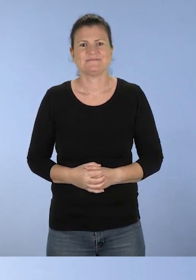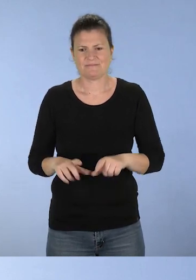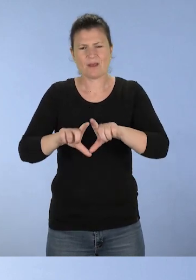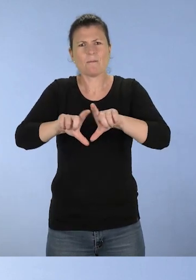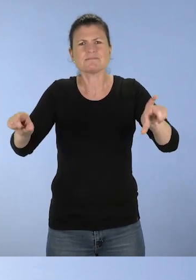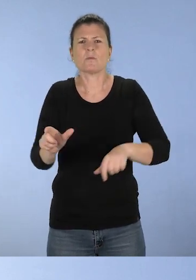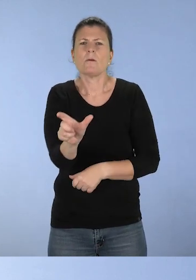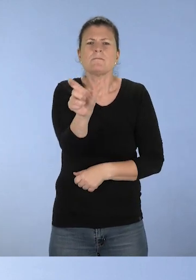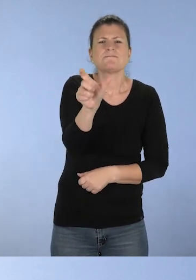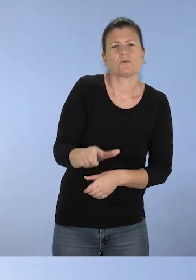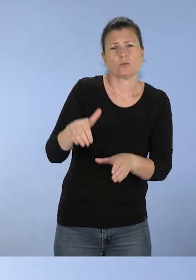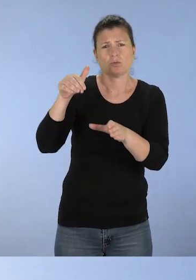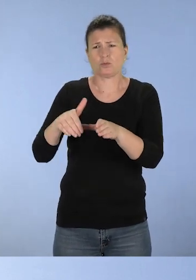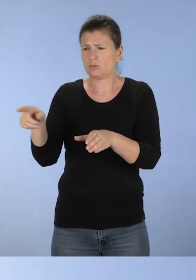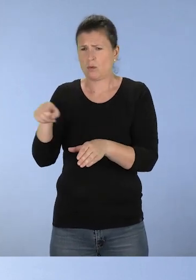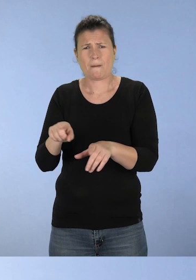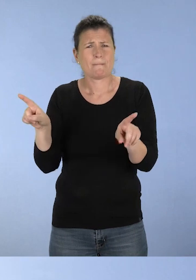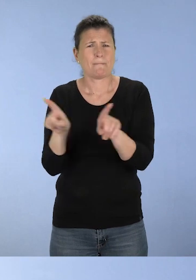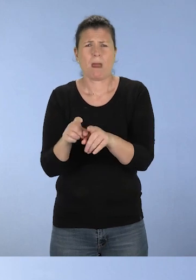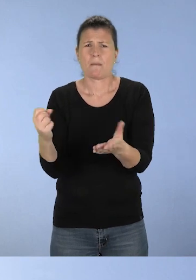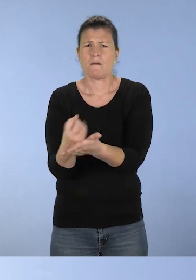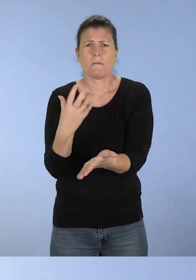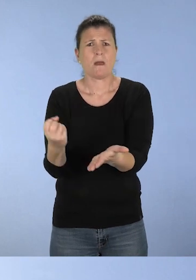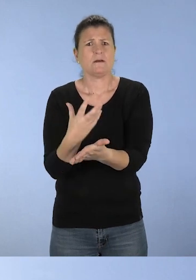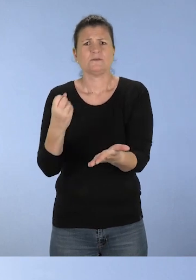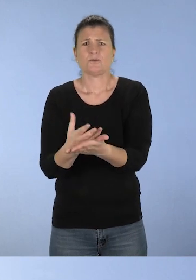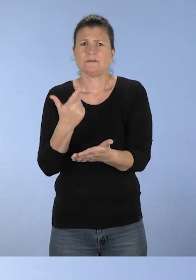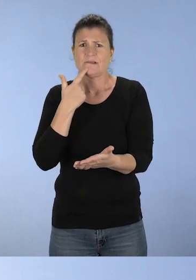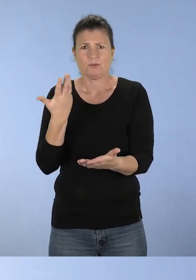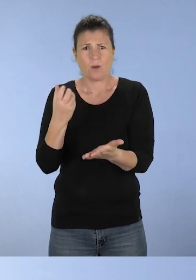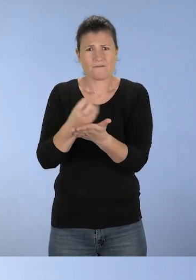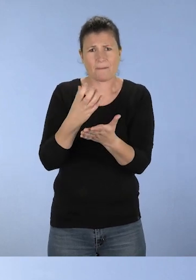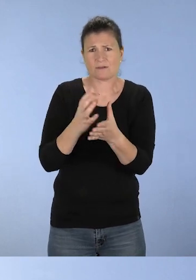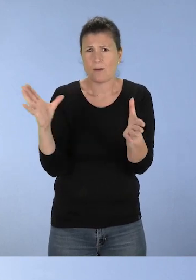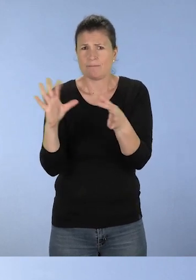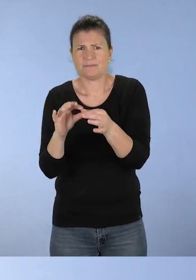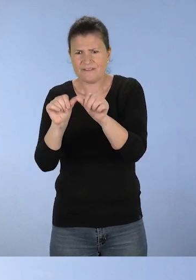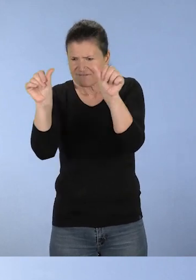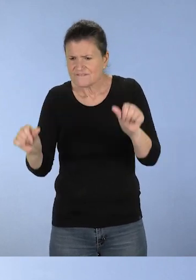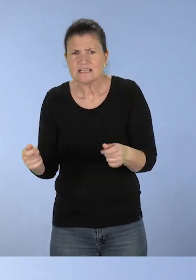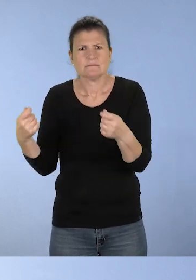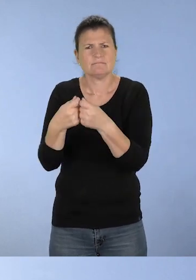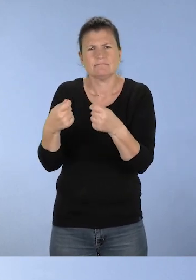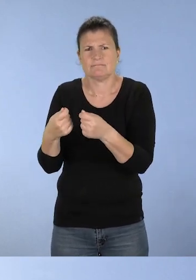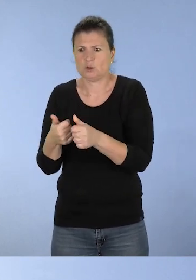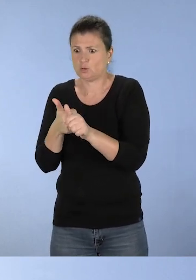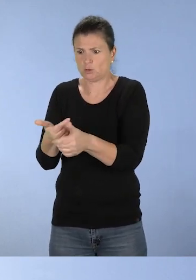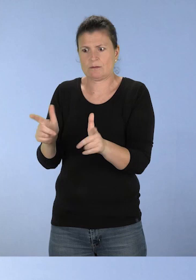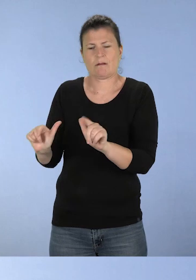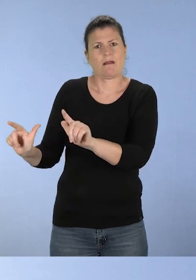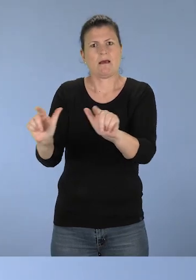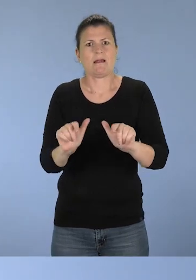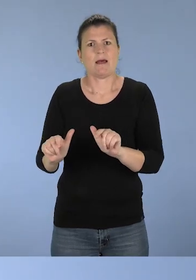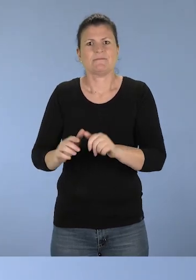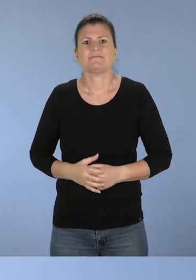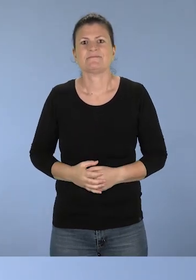Les fiches verticales et les fiches horizontales contiennent exactement les mêmes informations. C'est l'agencement des informations dans les fiches qui varie selon la